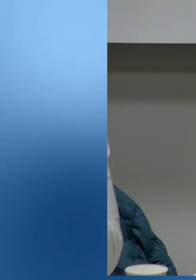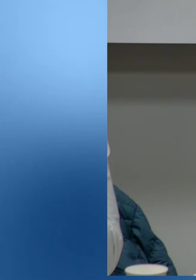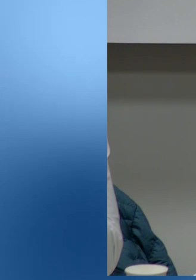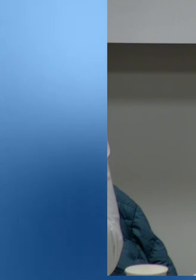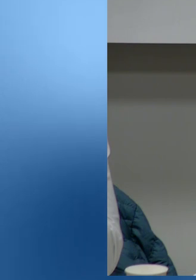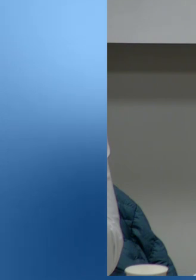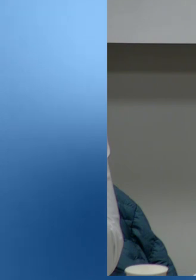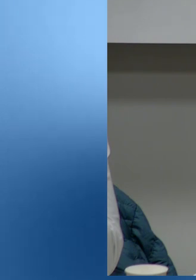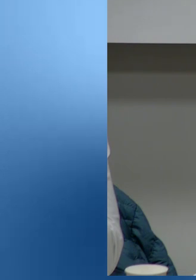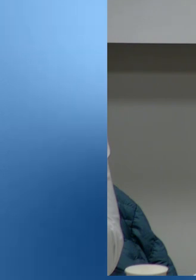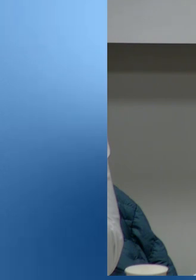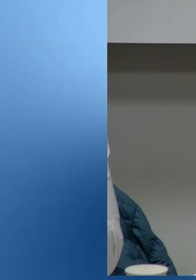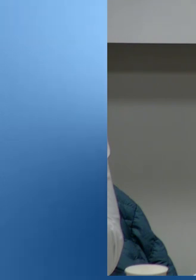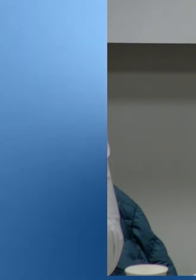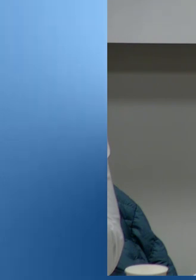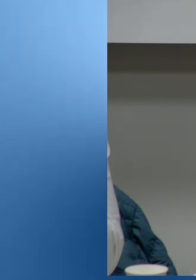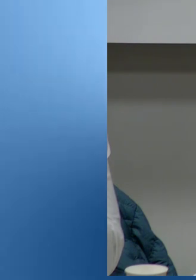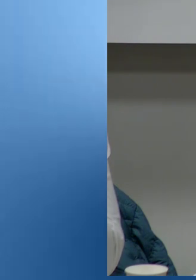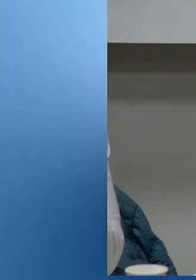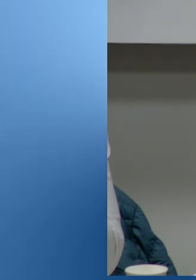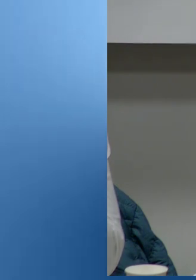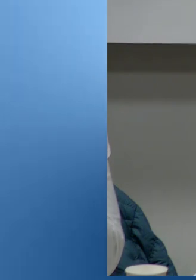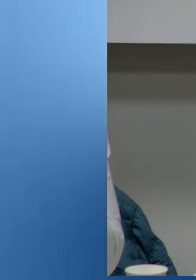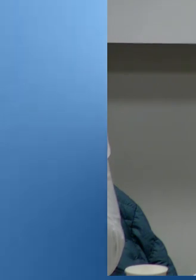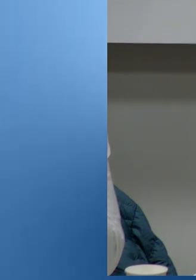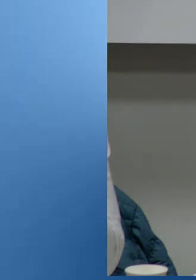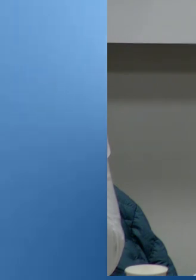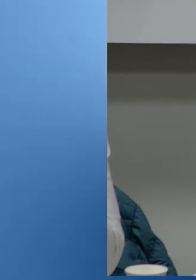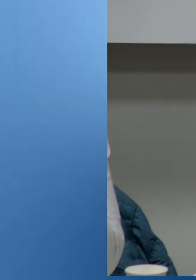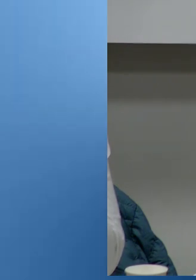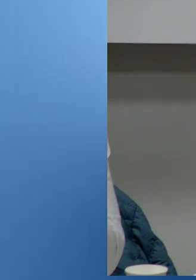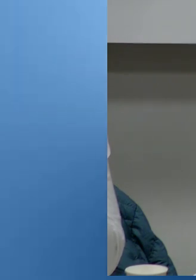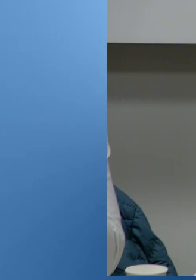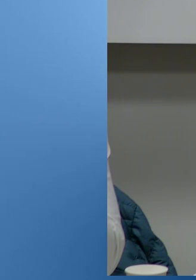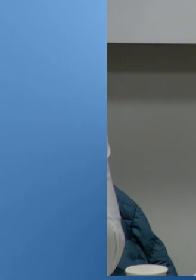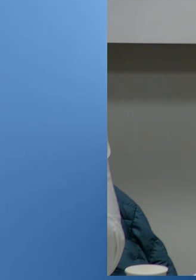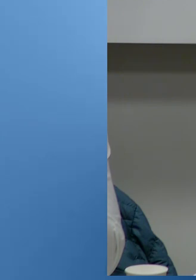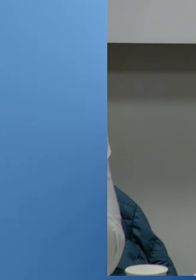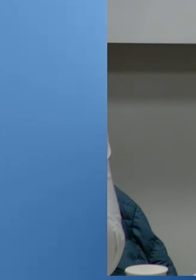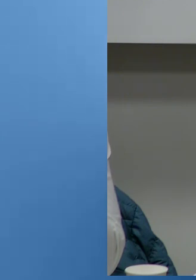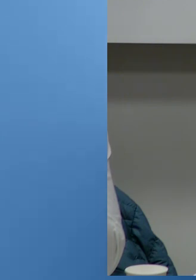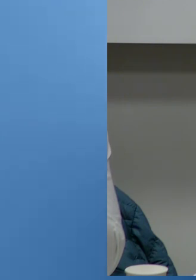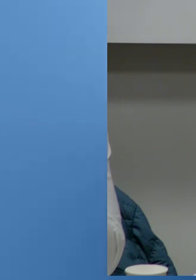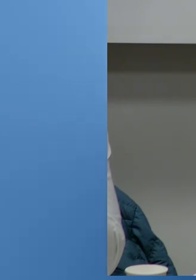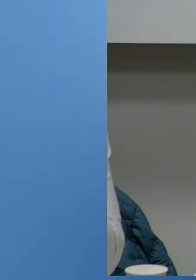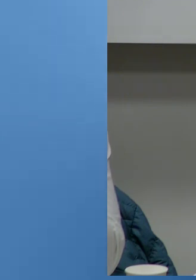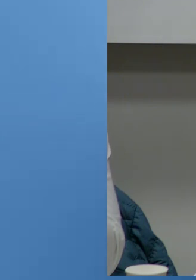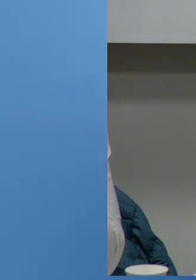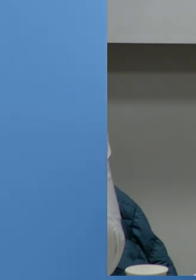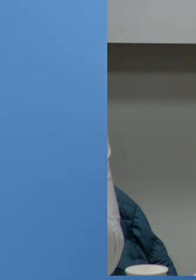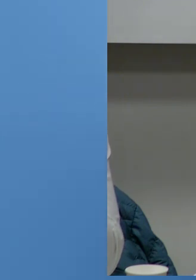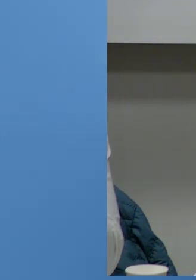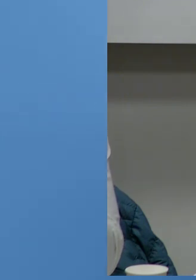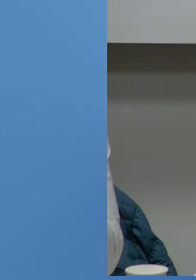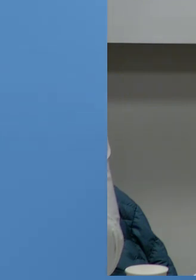échanger avec ma chef de cabinet qui lui proposait cet échange euh et euh il y a l'option qui est de dire que en fait